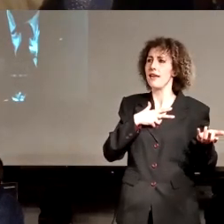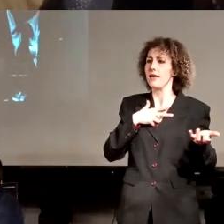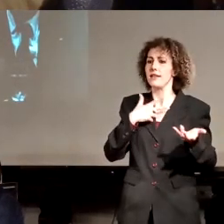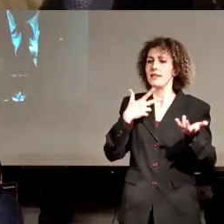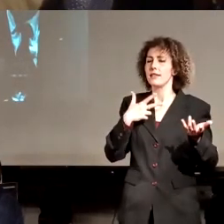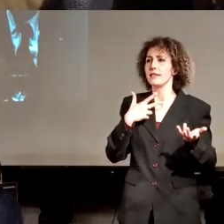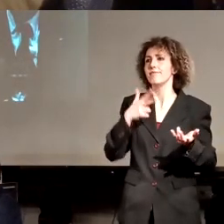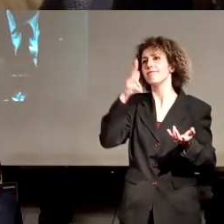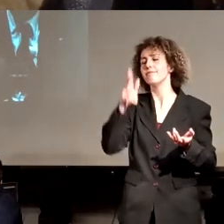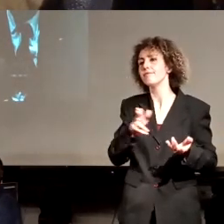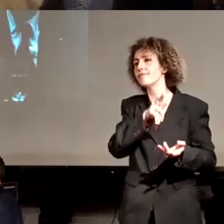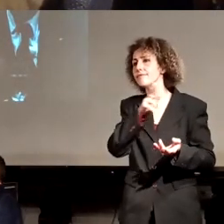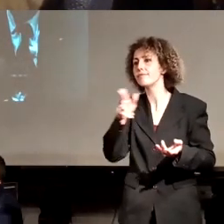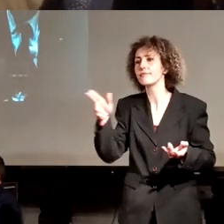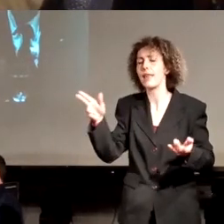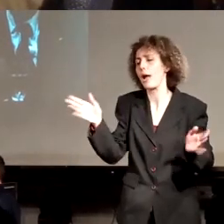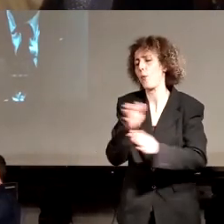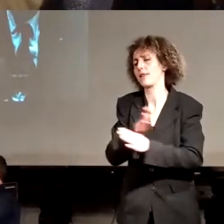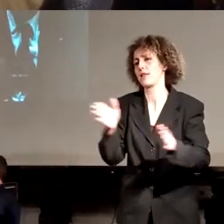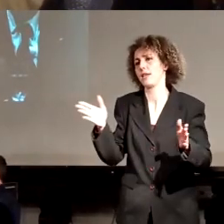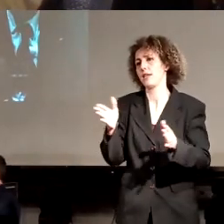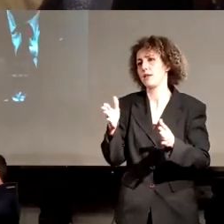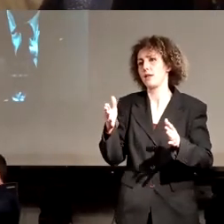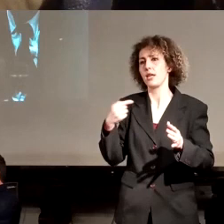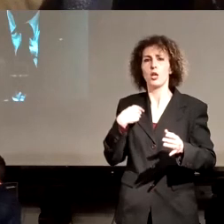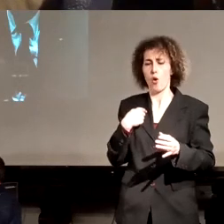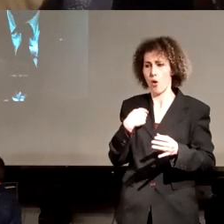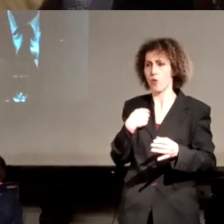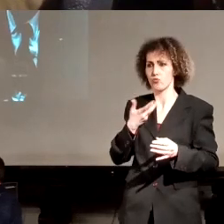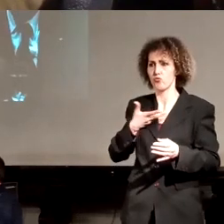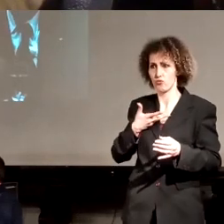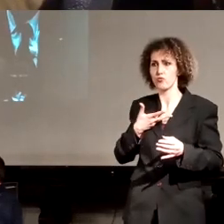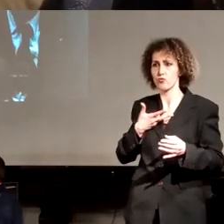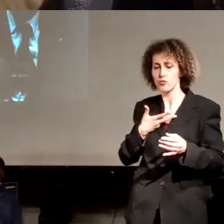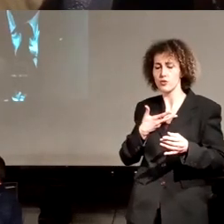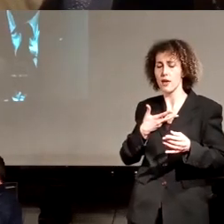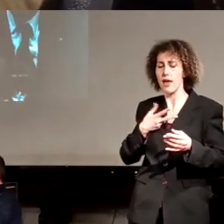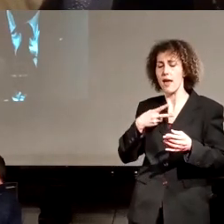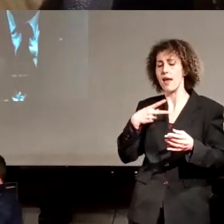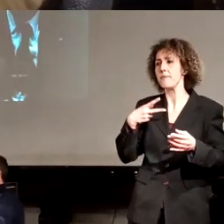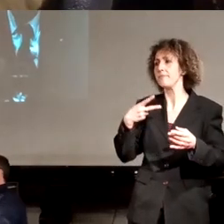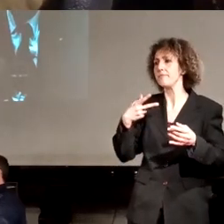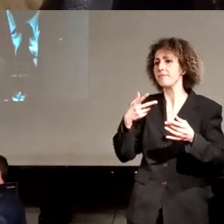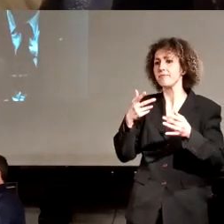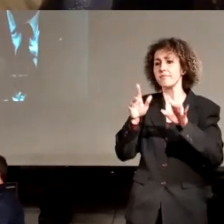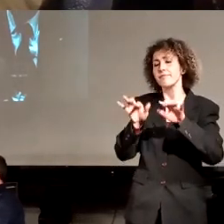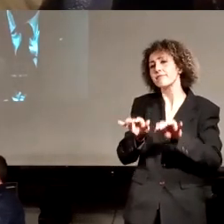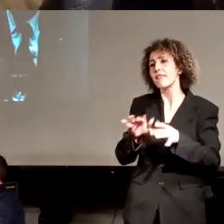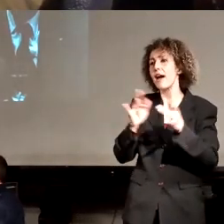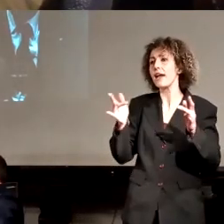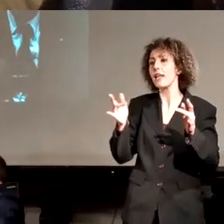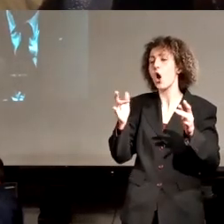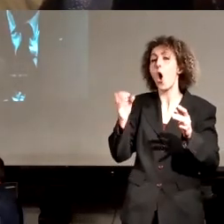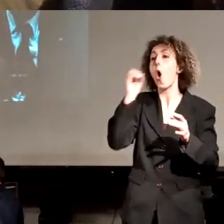soluzione a chiunque io c'è un file tutti i miei appunti sulle cose che mi interessano minime siete si chiama